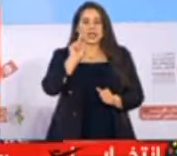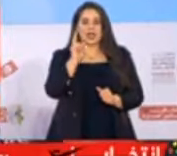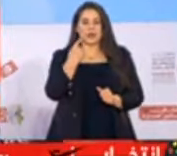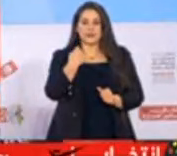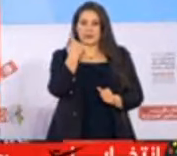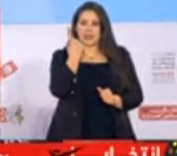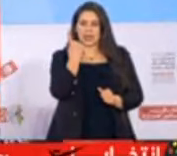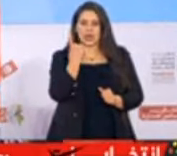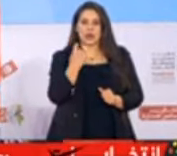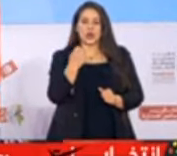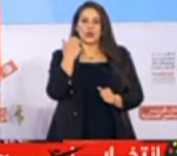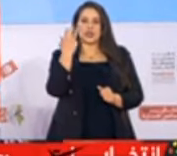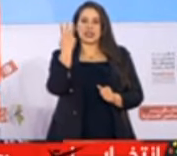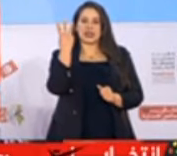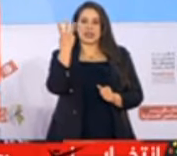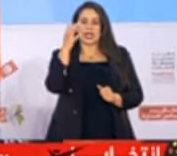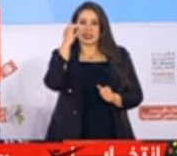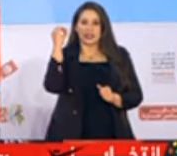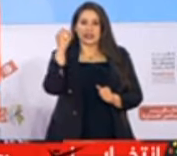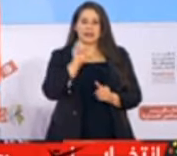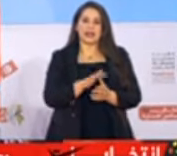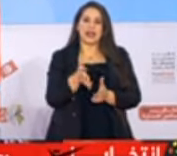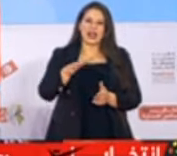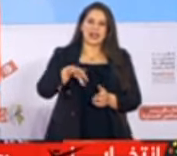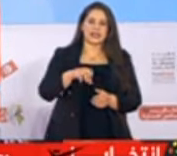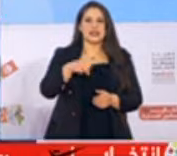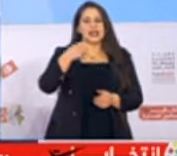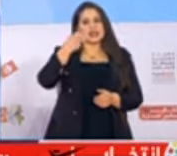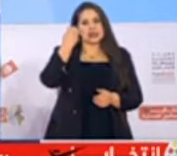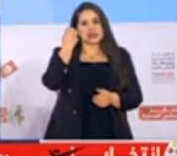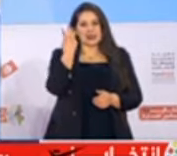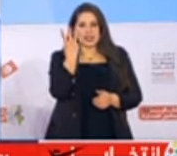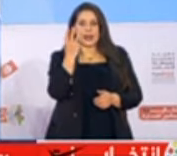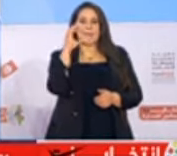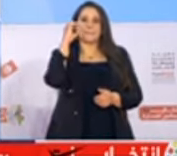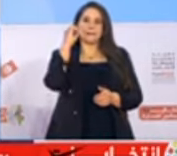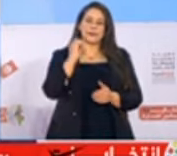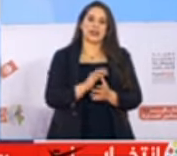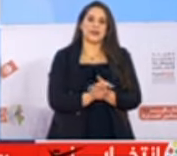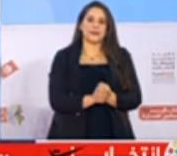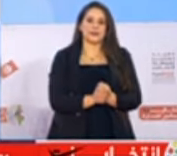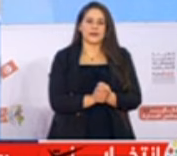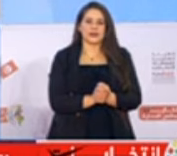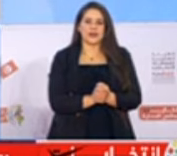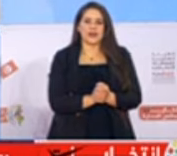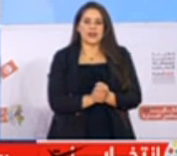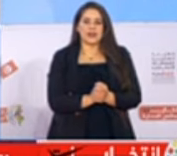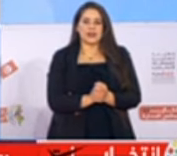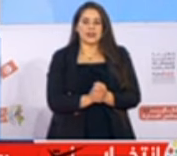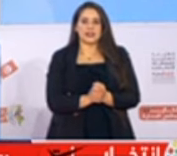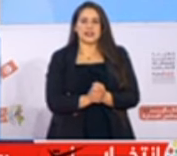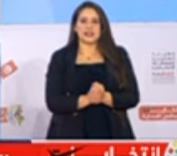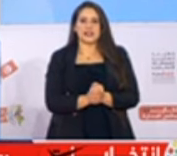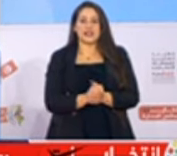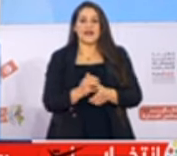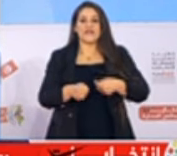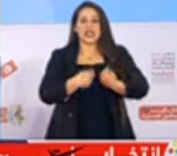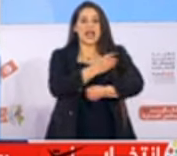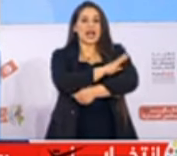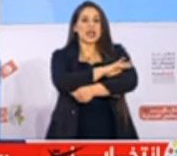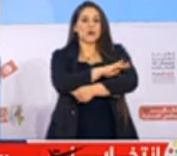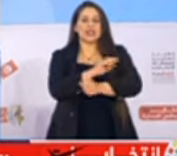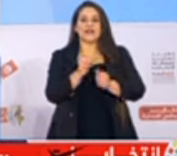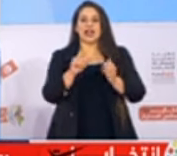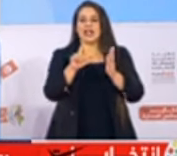3 ملايين مواطن تونسي مشى وقام بالتصويت. في الوظيفة التشريعية، في